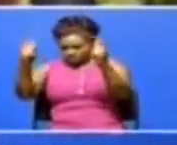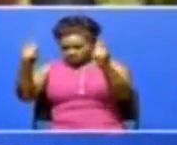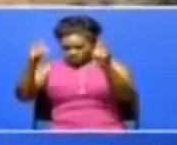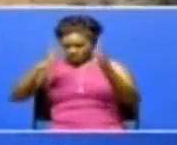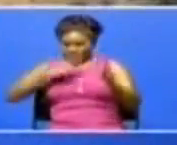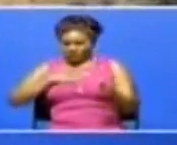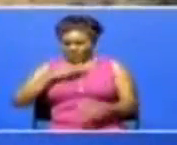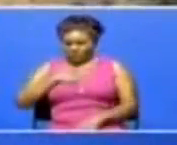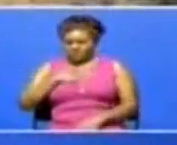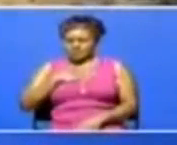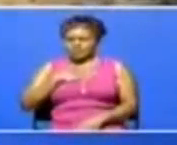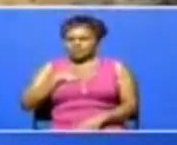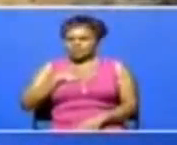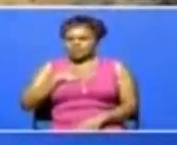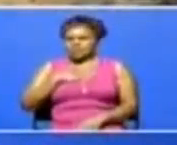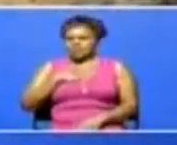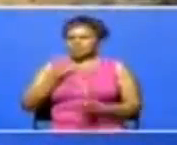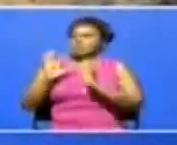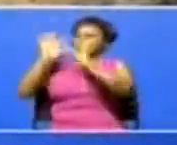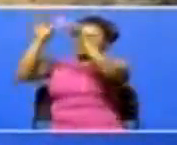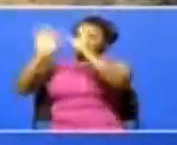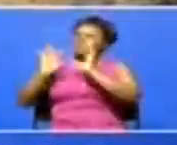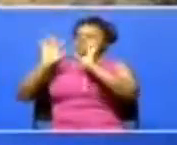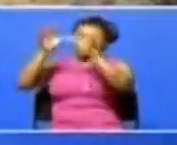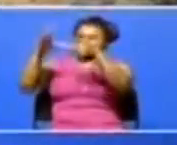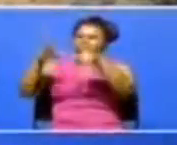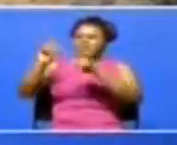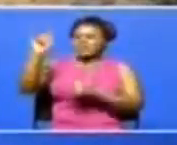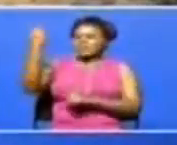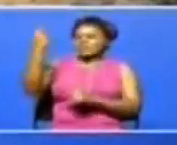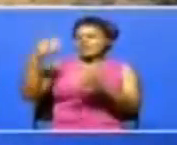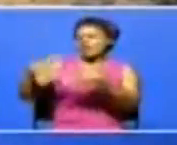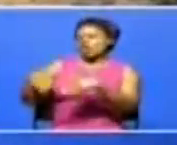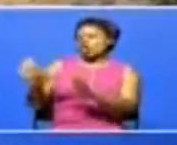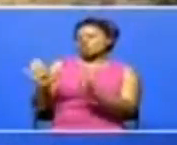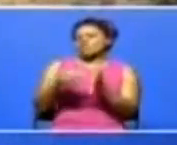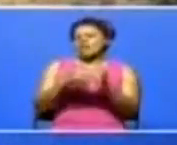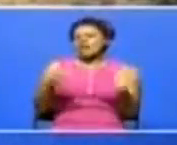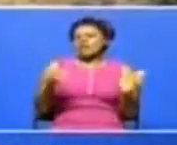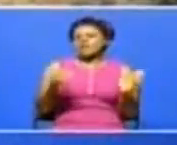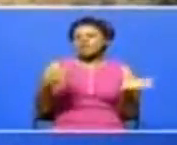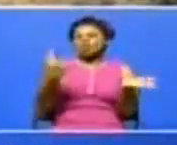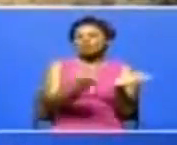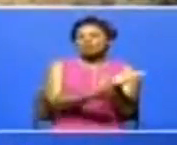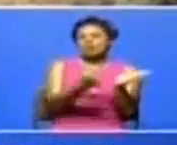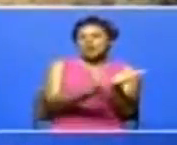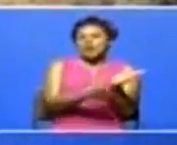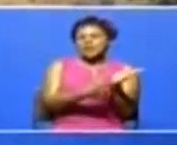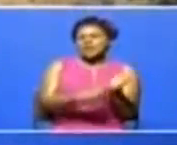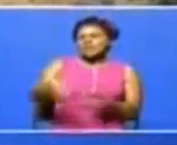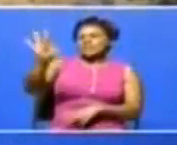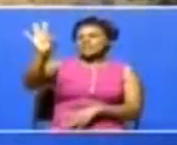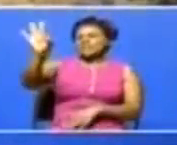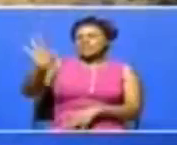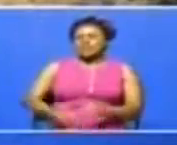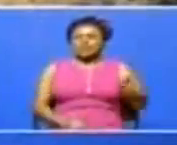yetu. Katika mpira wa voliboli, Sengera kutoka Kenya ilipoteza mechi yake dhidi ya Luyanzi ya Uganda kwa seti